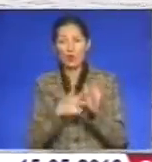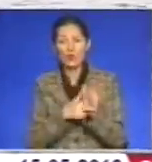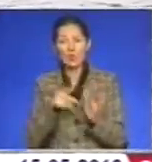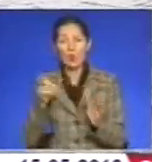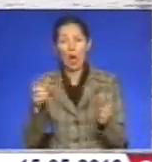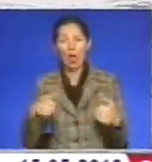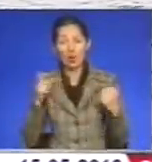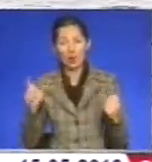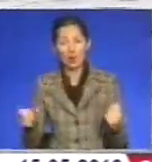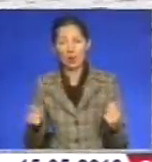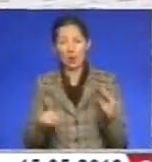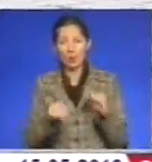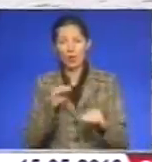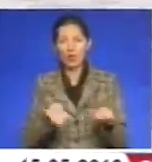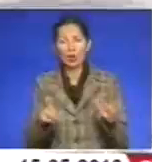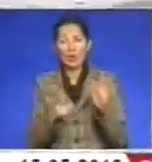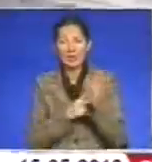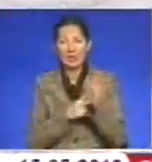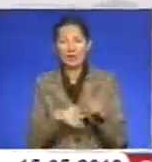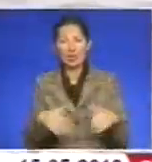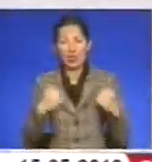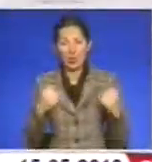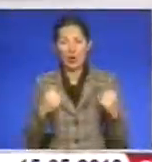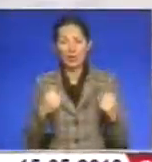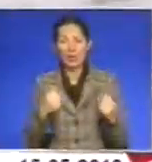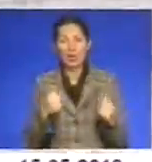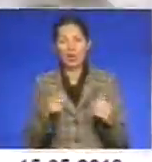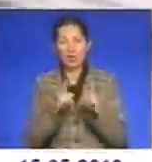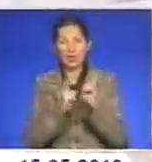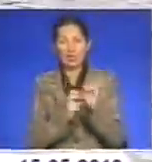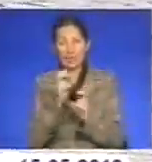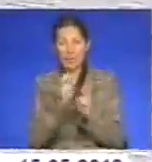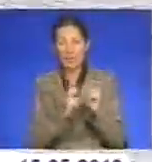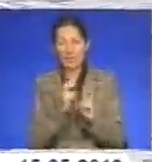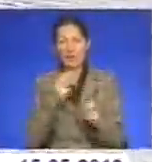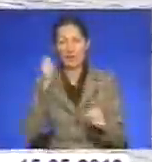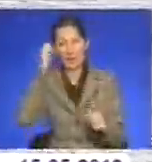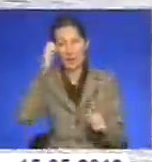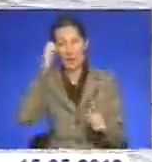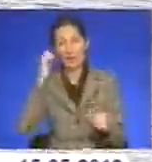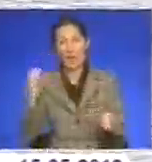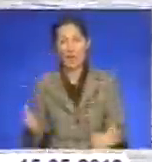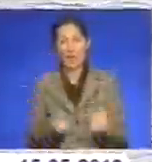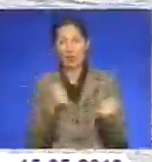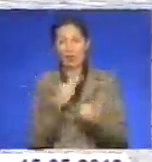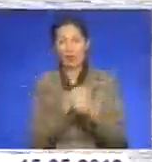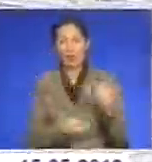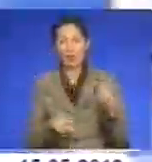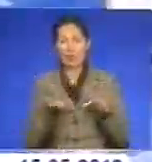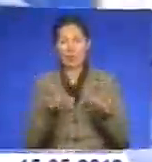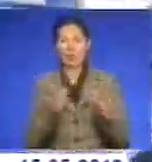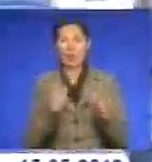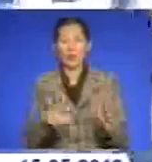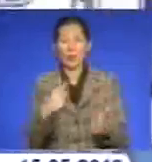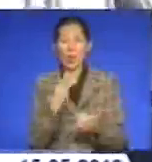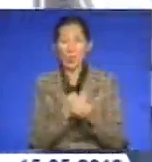7 рятувально-водолазних станцій. Тож пам'ятайте, порятунок потопаючих – справа тільки потопаючих.